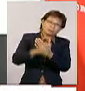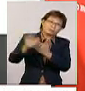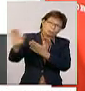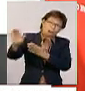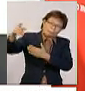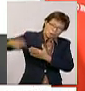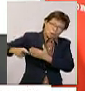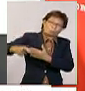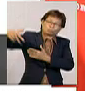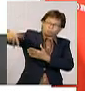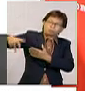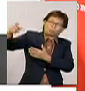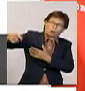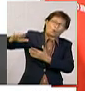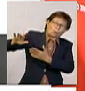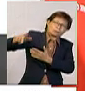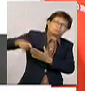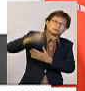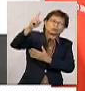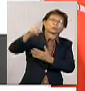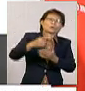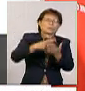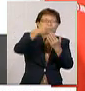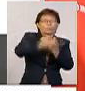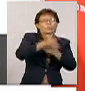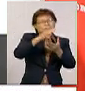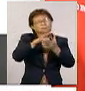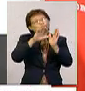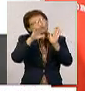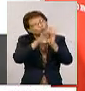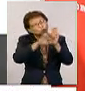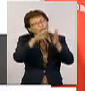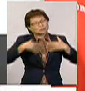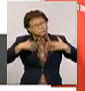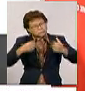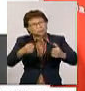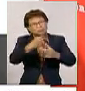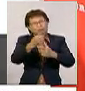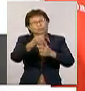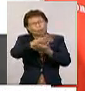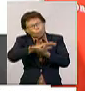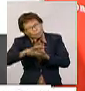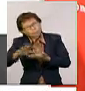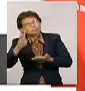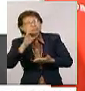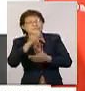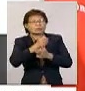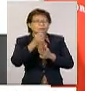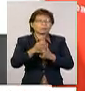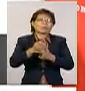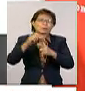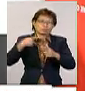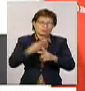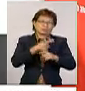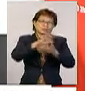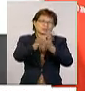mereka perlukan satu projek seperti kesihatan ataupun water sanitation ataupun shelter yang boleh